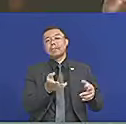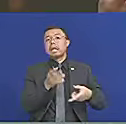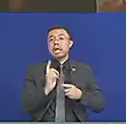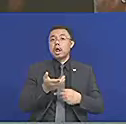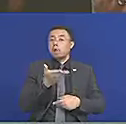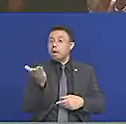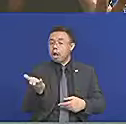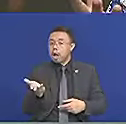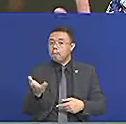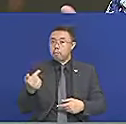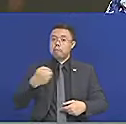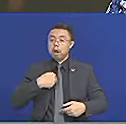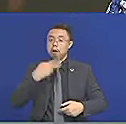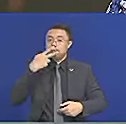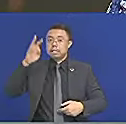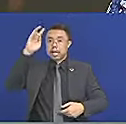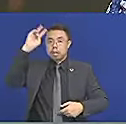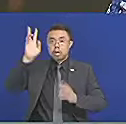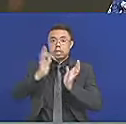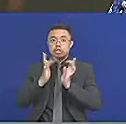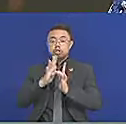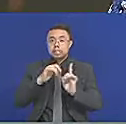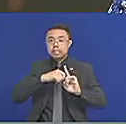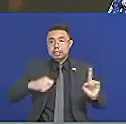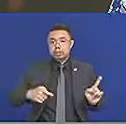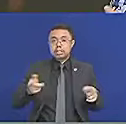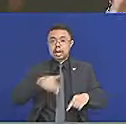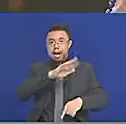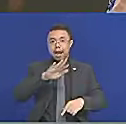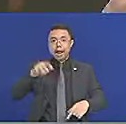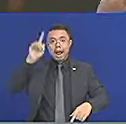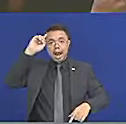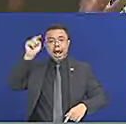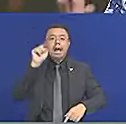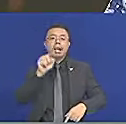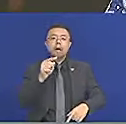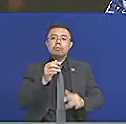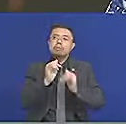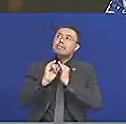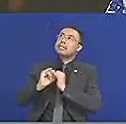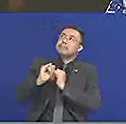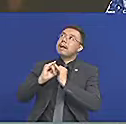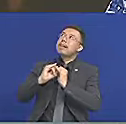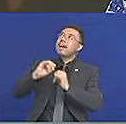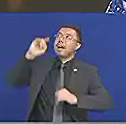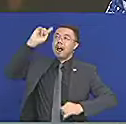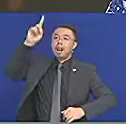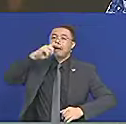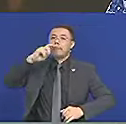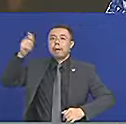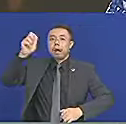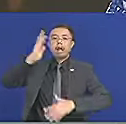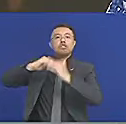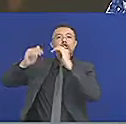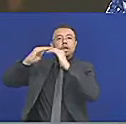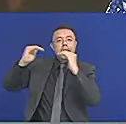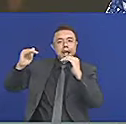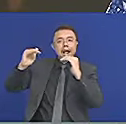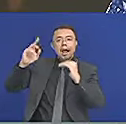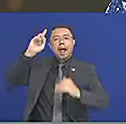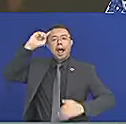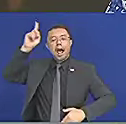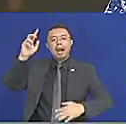Kalau kamu mengaku percaya Yesus Kristus jadi anak Allah, kamu beribadah kepada Allah Bapa di surga, Allah yang